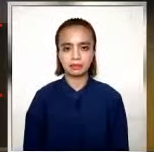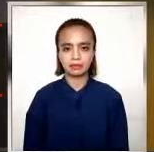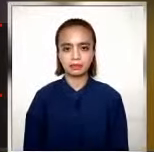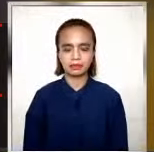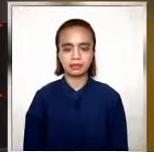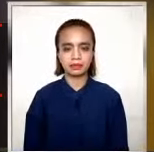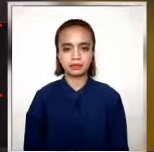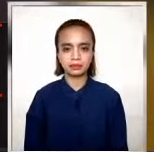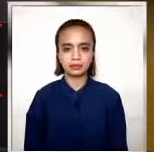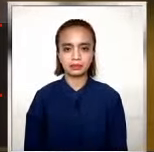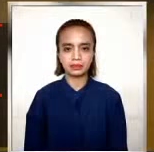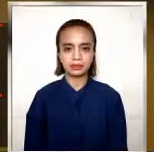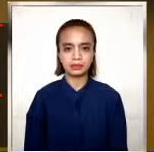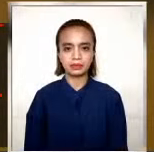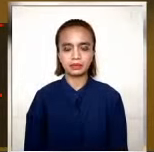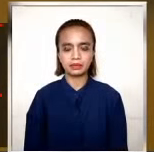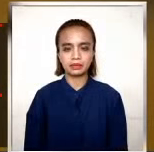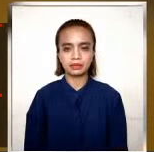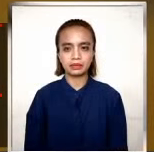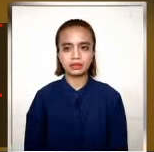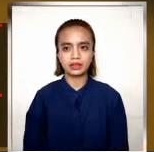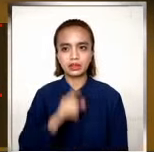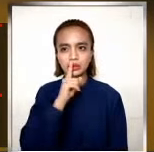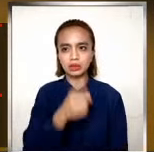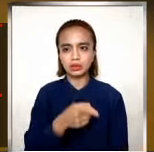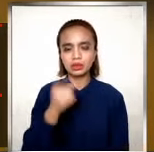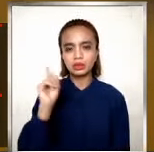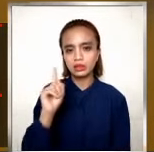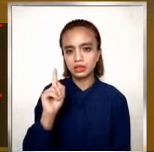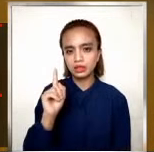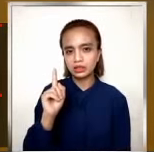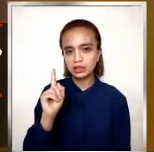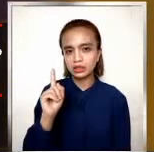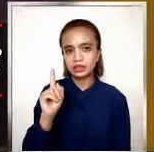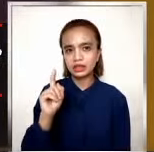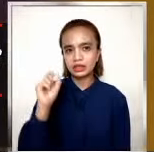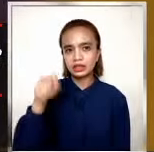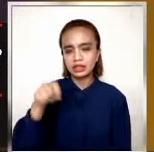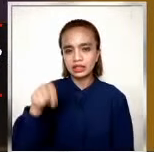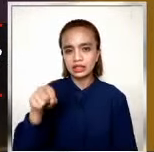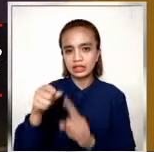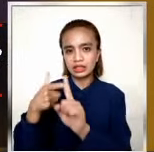Okay, manang magkuhan na ito. Kanang tingog rin ito sa likid rin ito. Ito sa likid ba? Nag-tumatik.